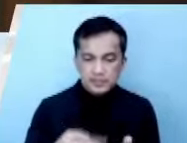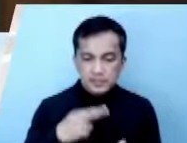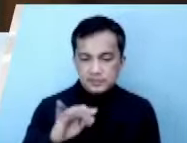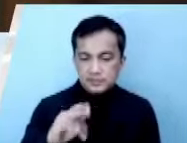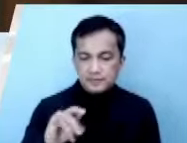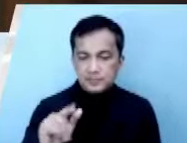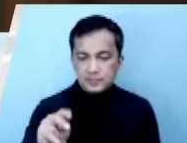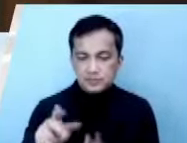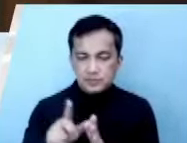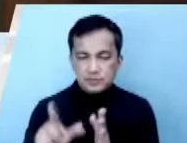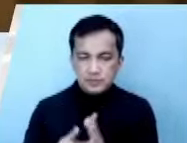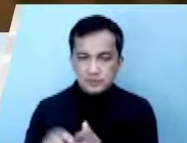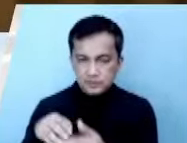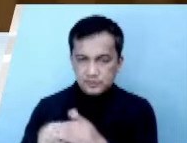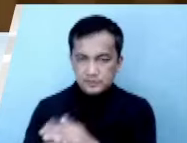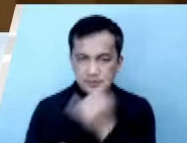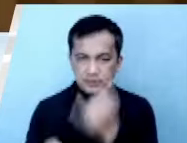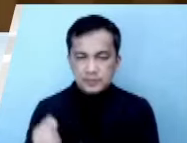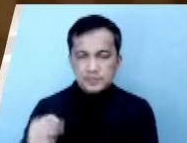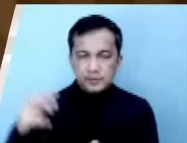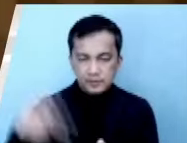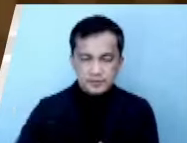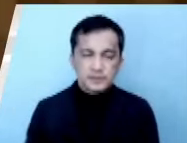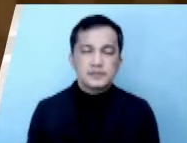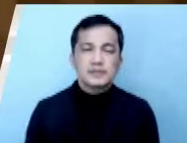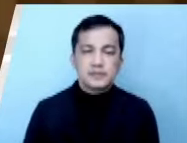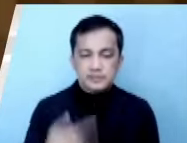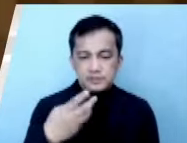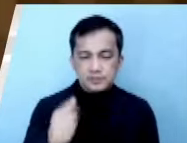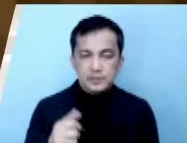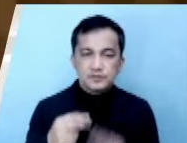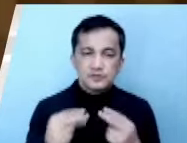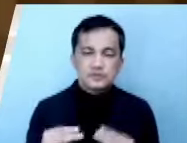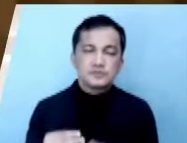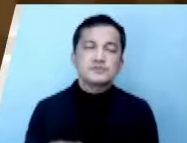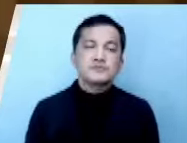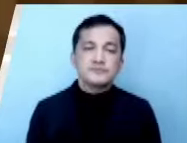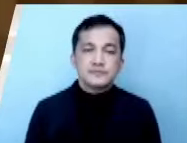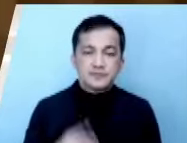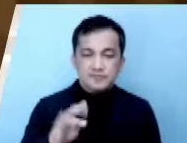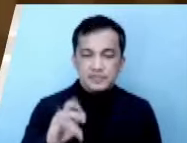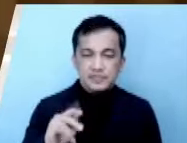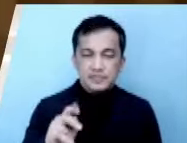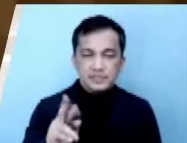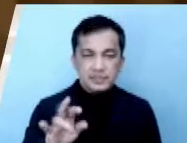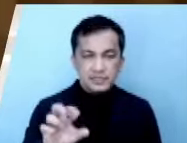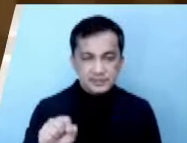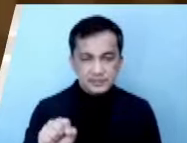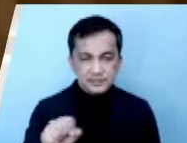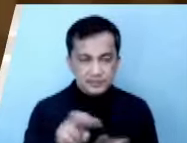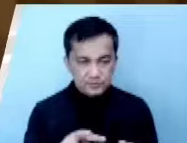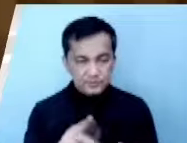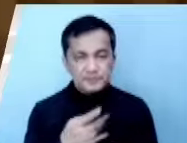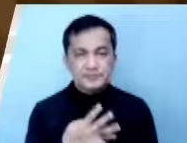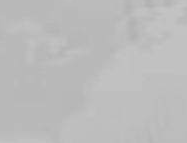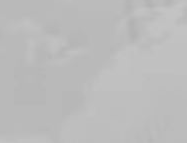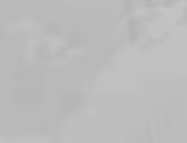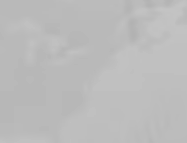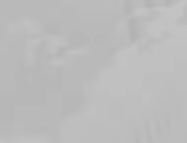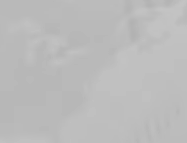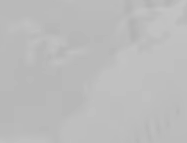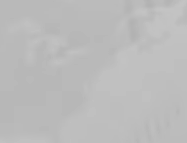isasalang na sa huling pagbasa. Para sa GMA Integrated News, Bernadette Reyes, nakatutok 24 oras.